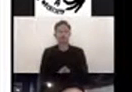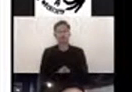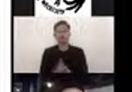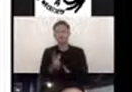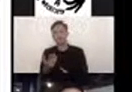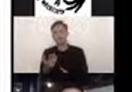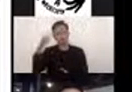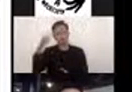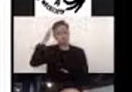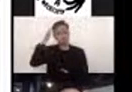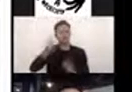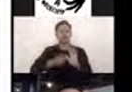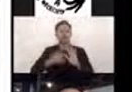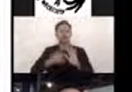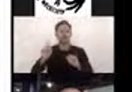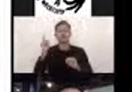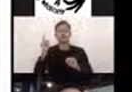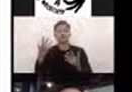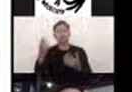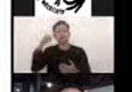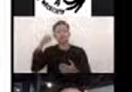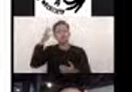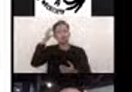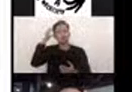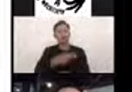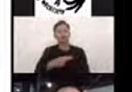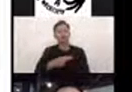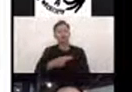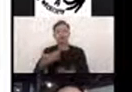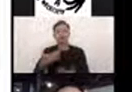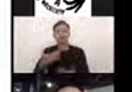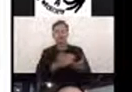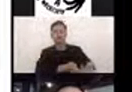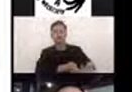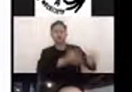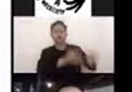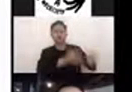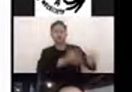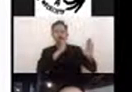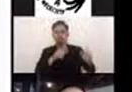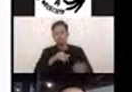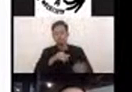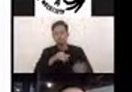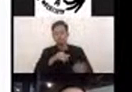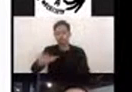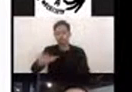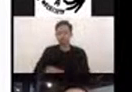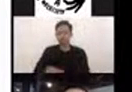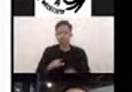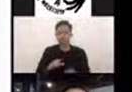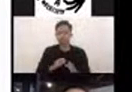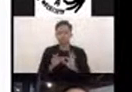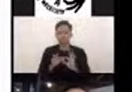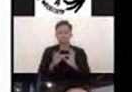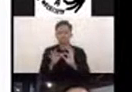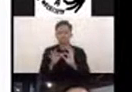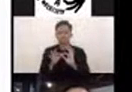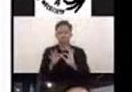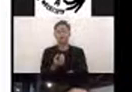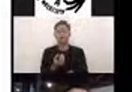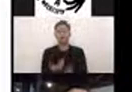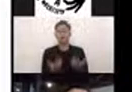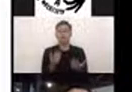diselesaikan oleh pemerintah nasional pemerintahan Indonesia dan juga korporasi secara bersama-sama yang walaupun dalam